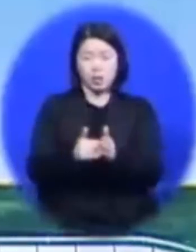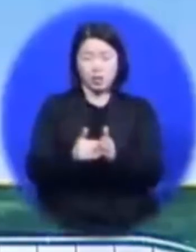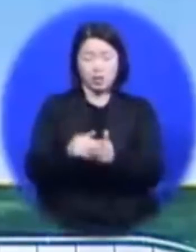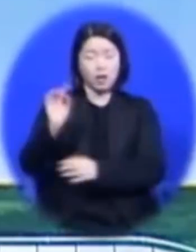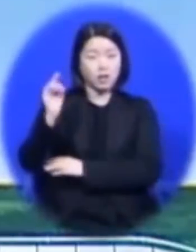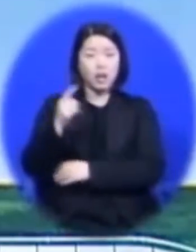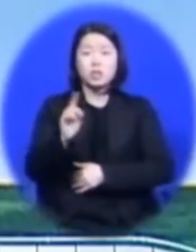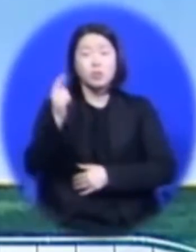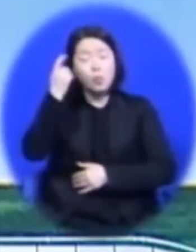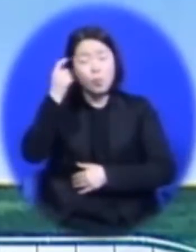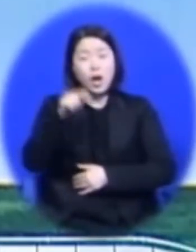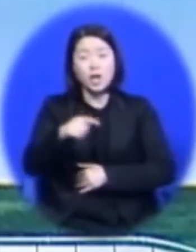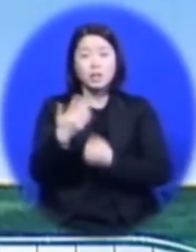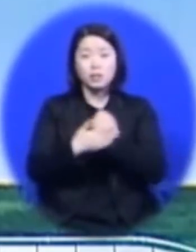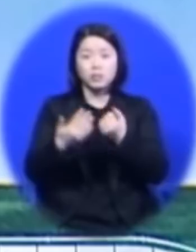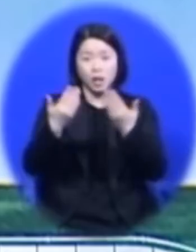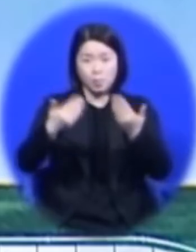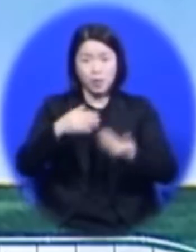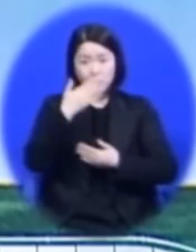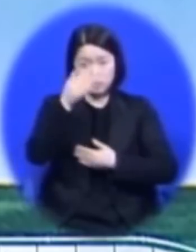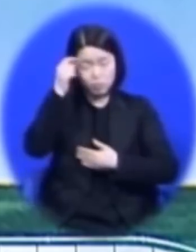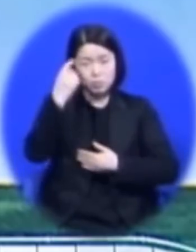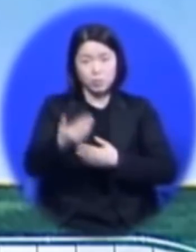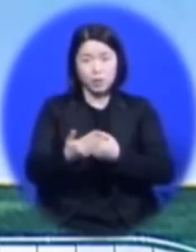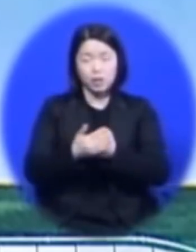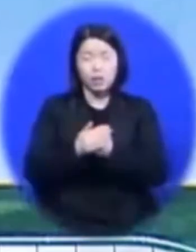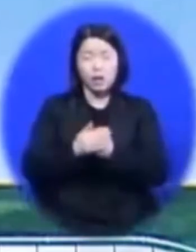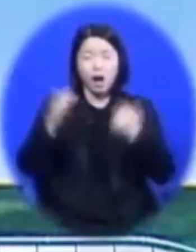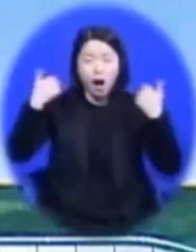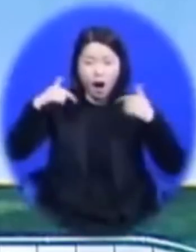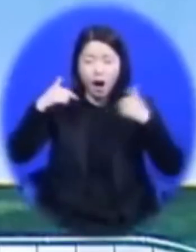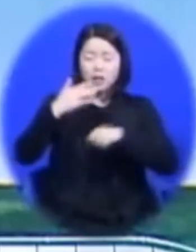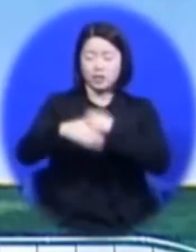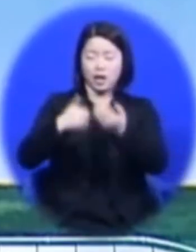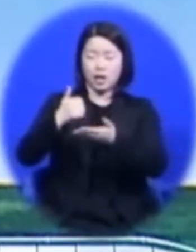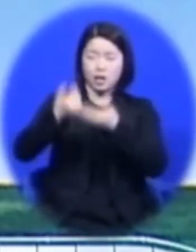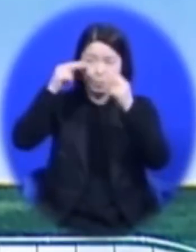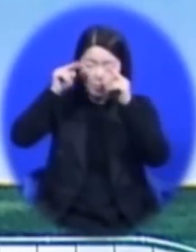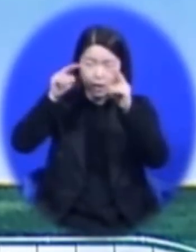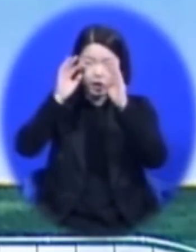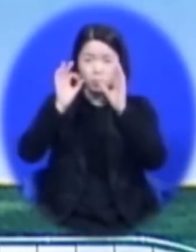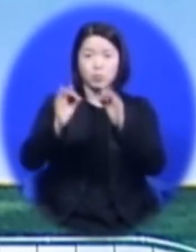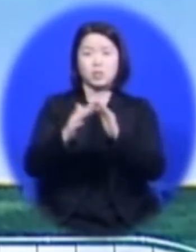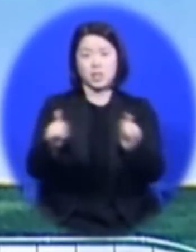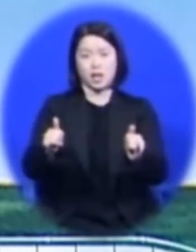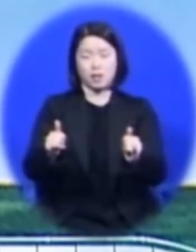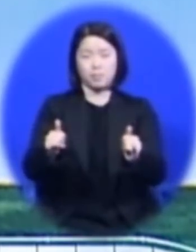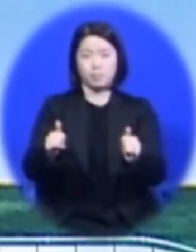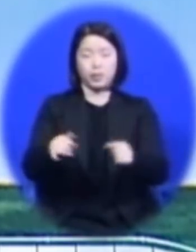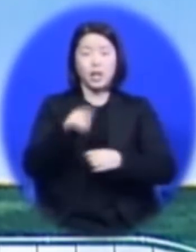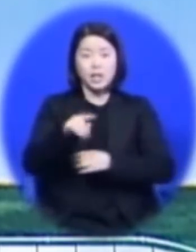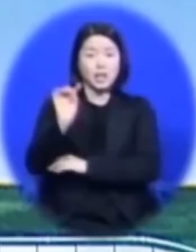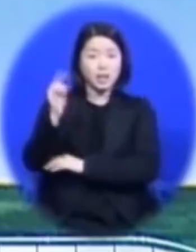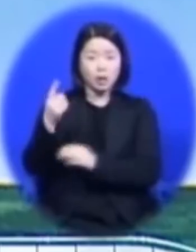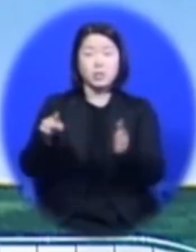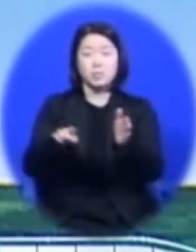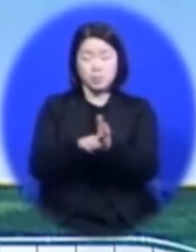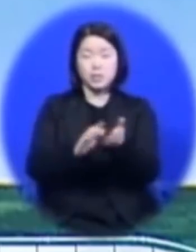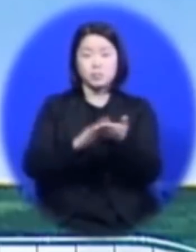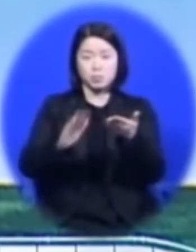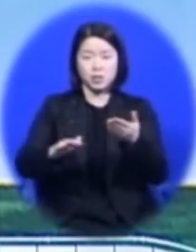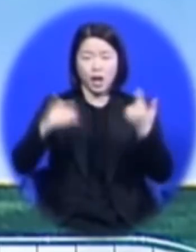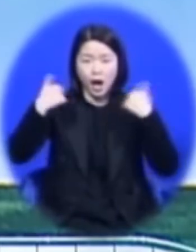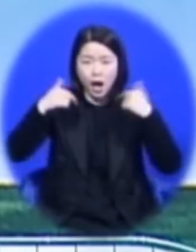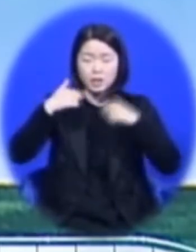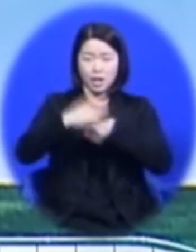어떻게 이런 은혜를 받았습니까 항상 하나님을 바라보는 사람이었습니다 이것이 다윗에 믿음입니다 항상